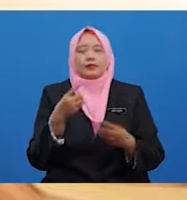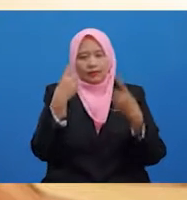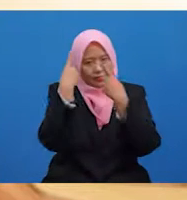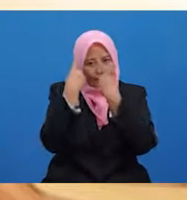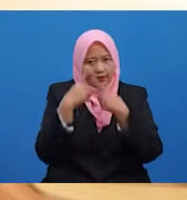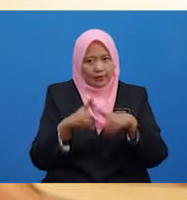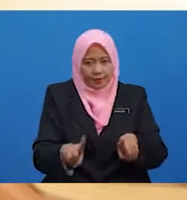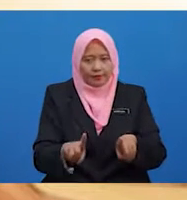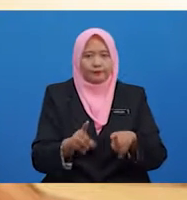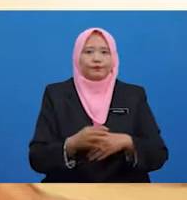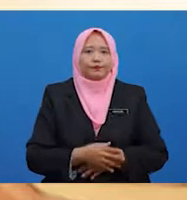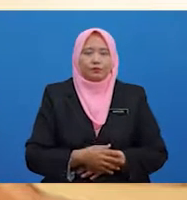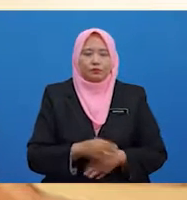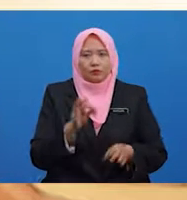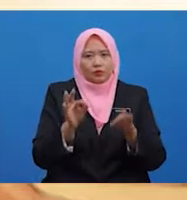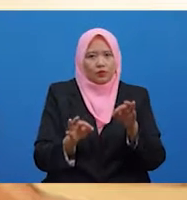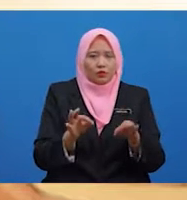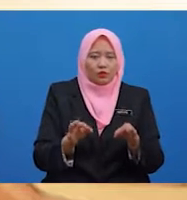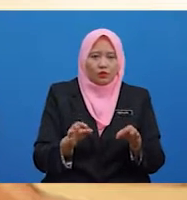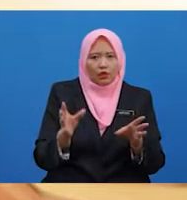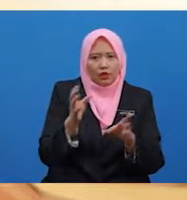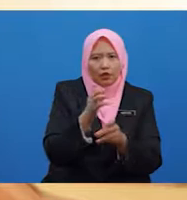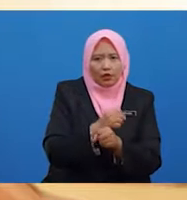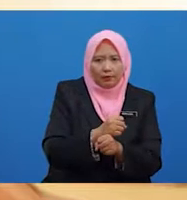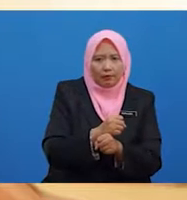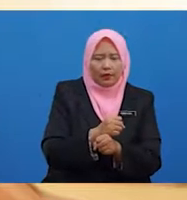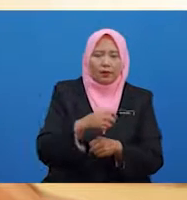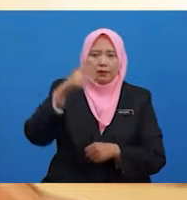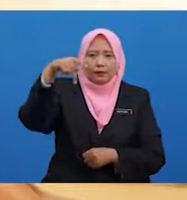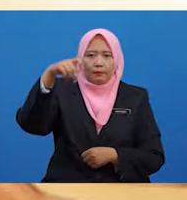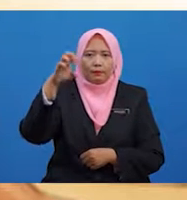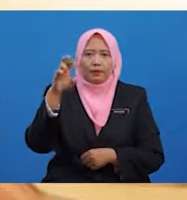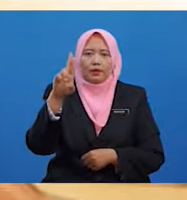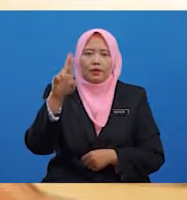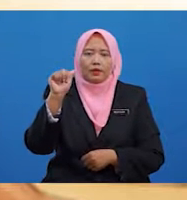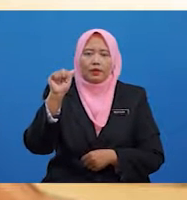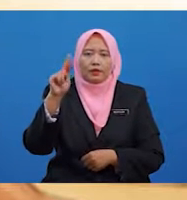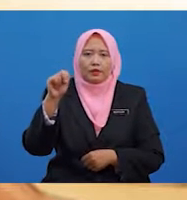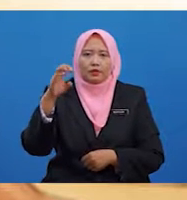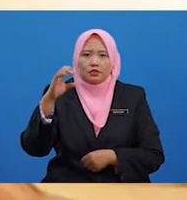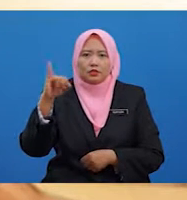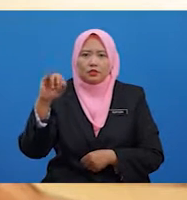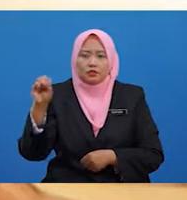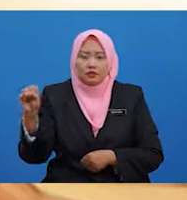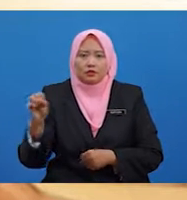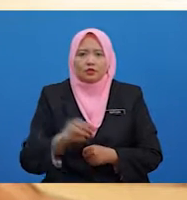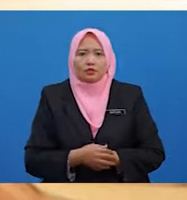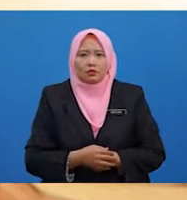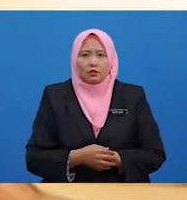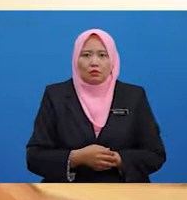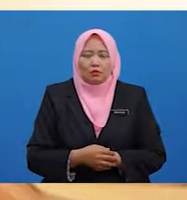Katakanlah, pelajar memilih negara Perancis. Maka, pelajar hendaklah memberikan data dan